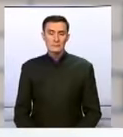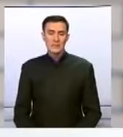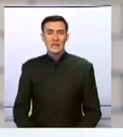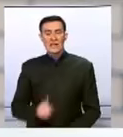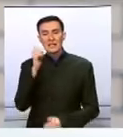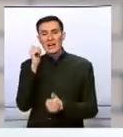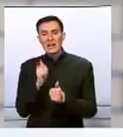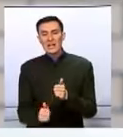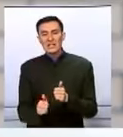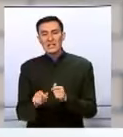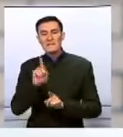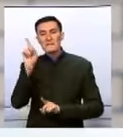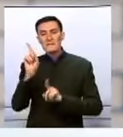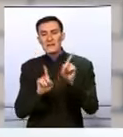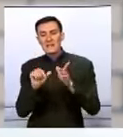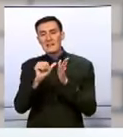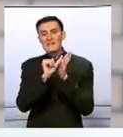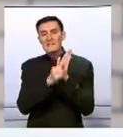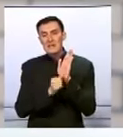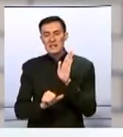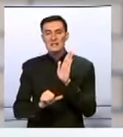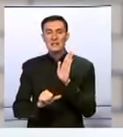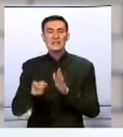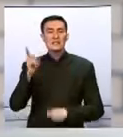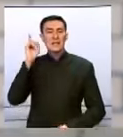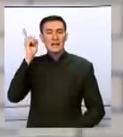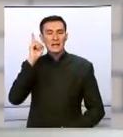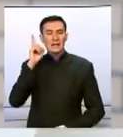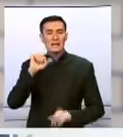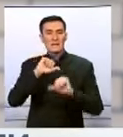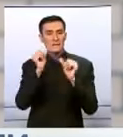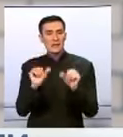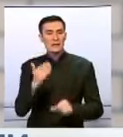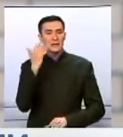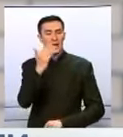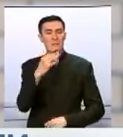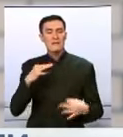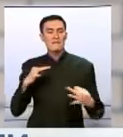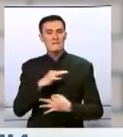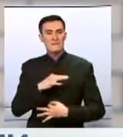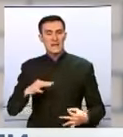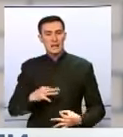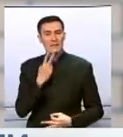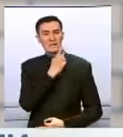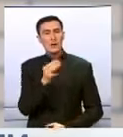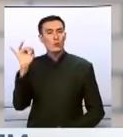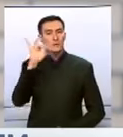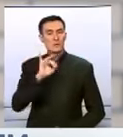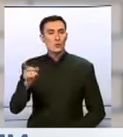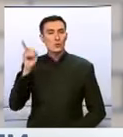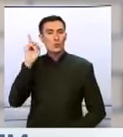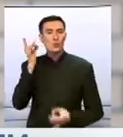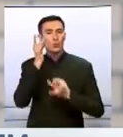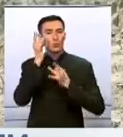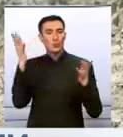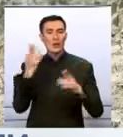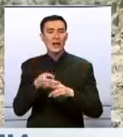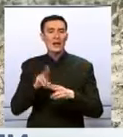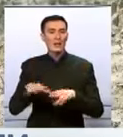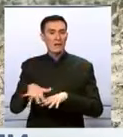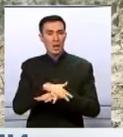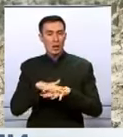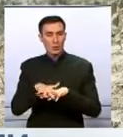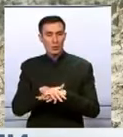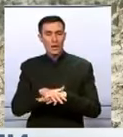На каждой ветке здесь вырезаны старинные тотемы и элементы венгров. Они позволяют ознакомиться с древней культурой этого народа.